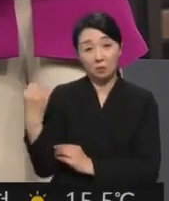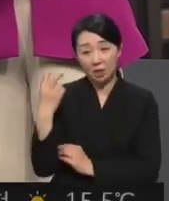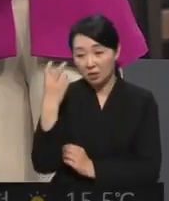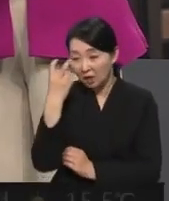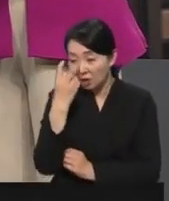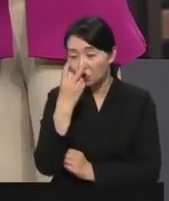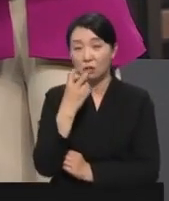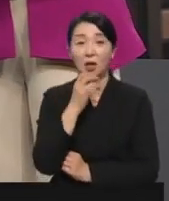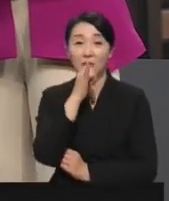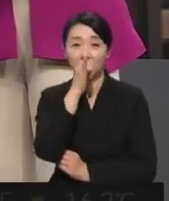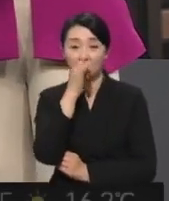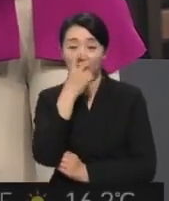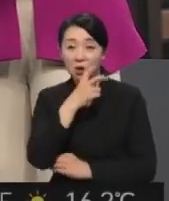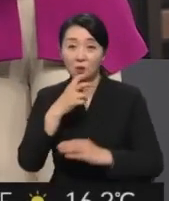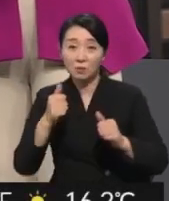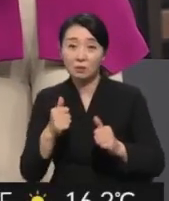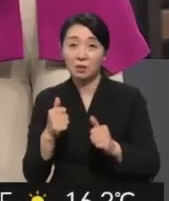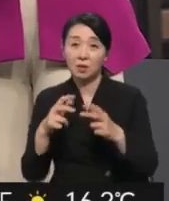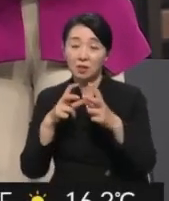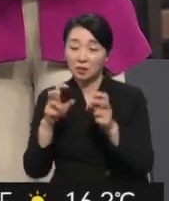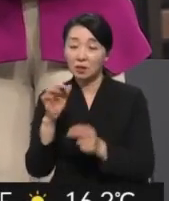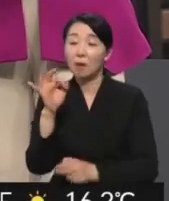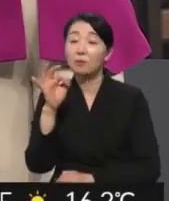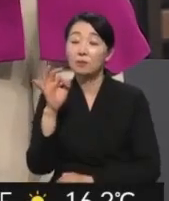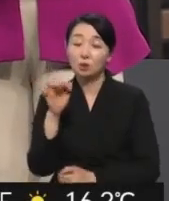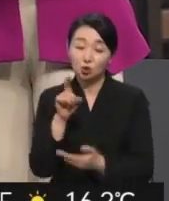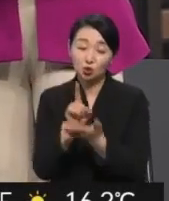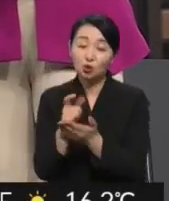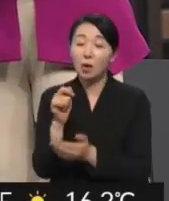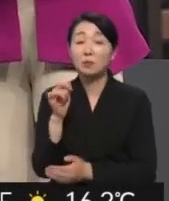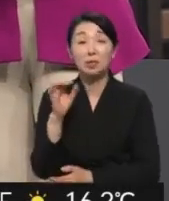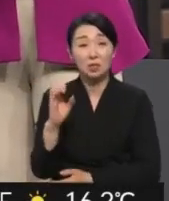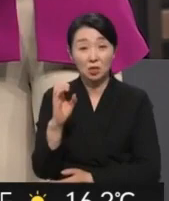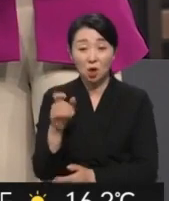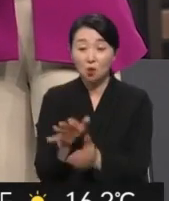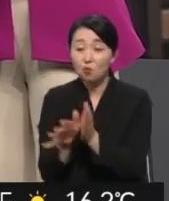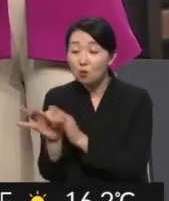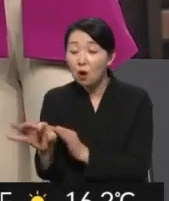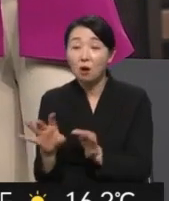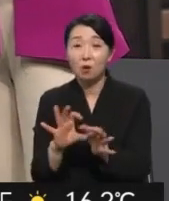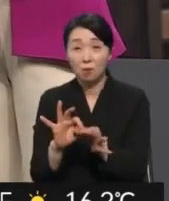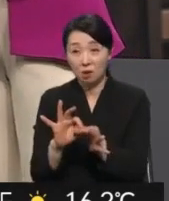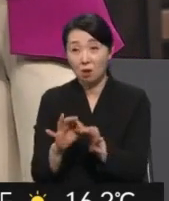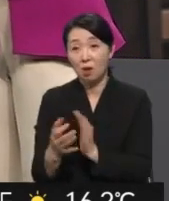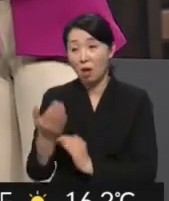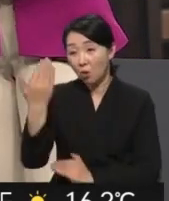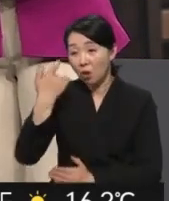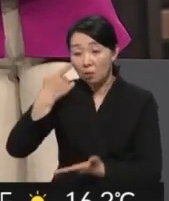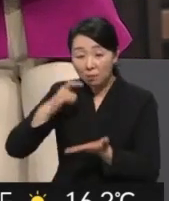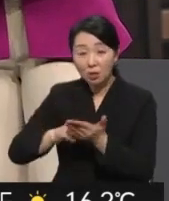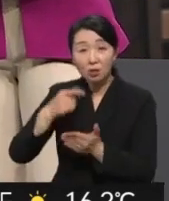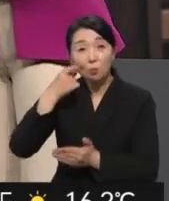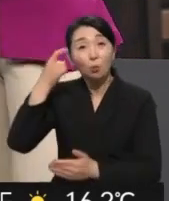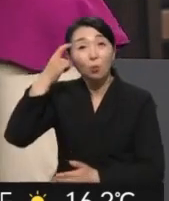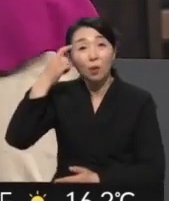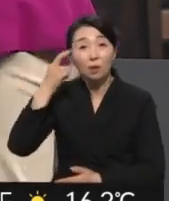통해서 검찰로 넘어간 성남FC 후원금 의혹, 과거에는 왜 밝혀내지 못했냐고